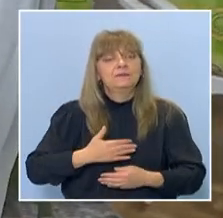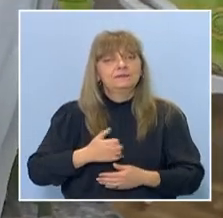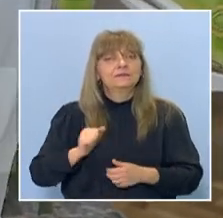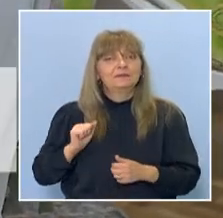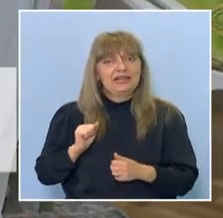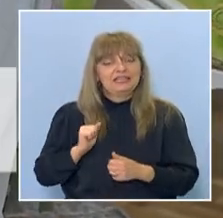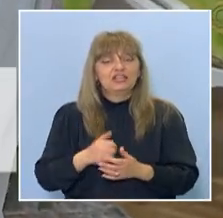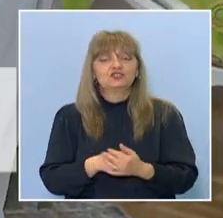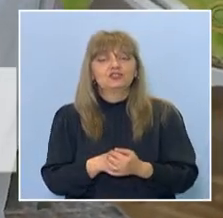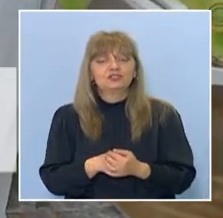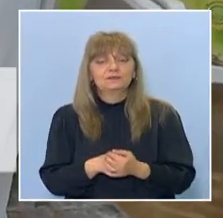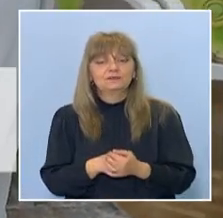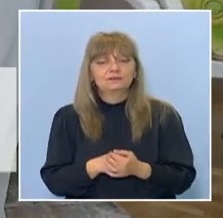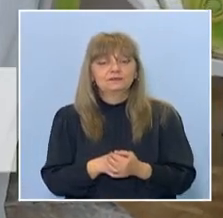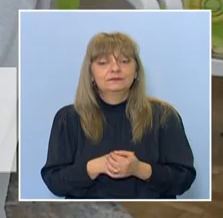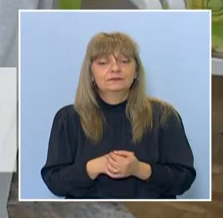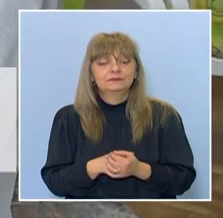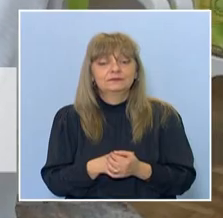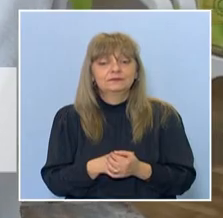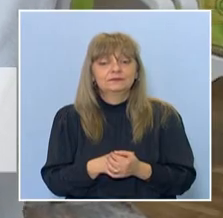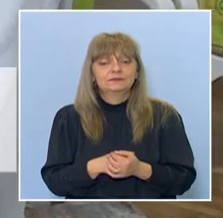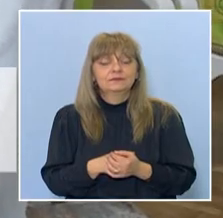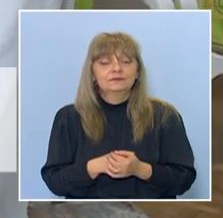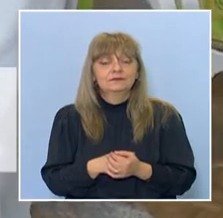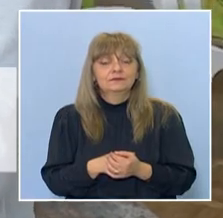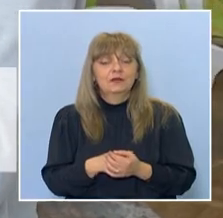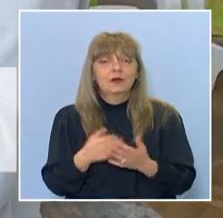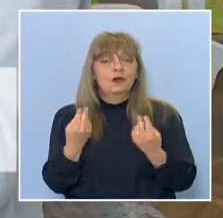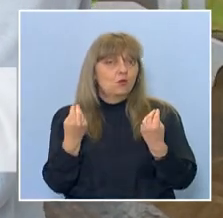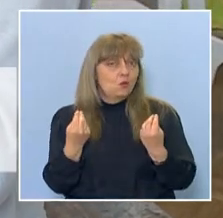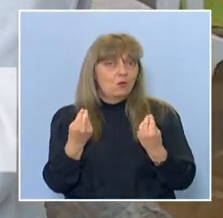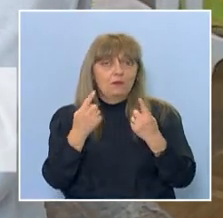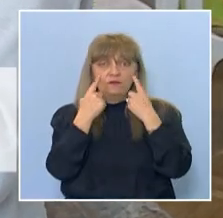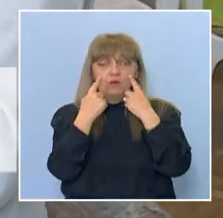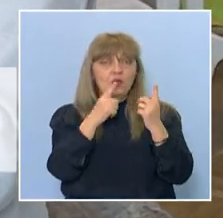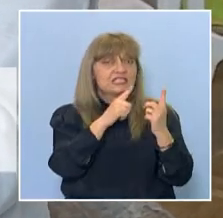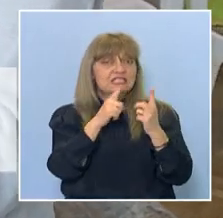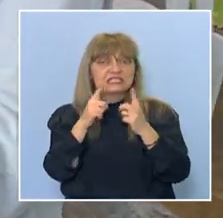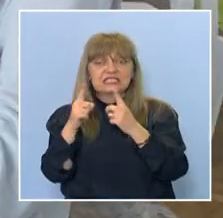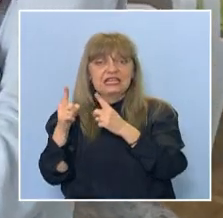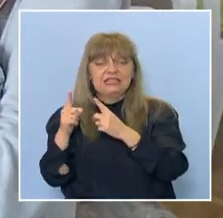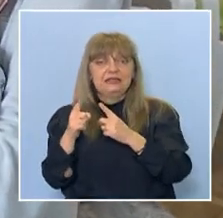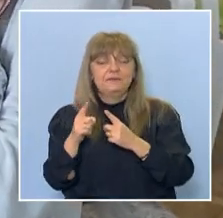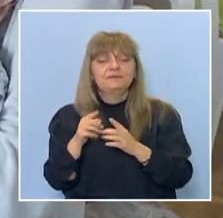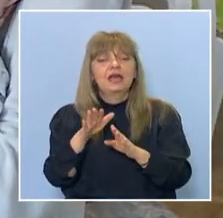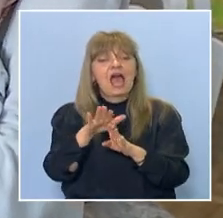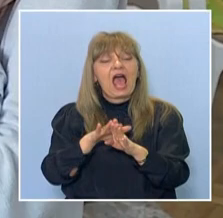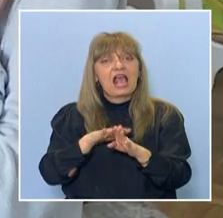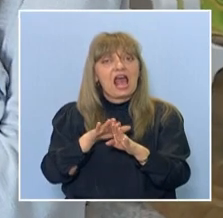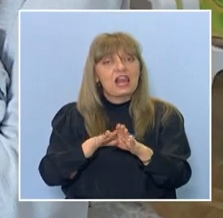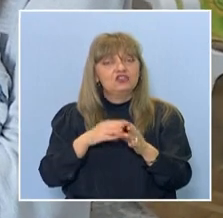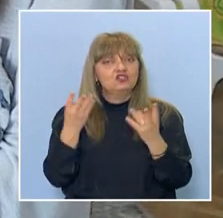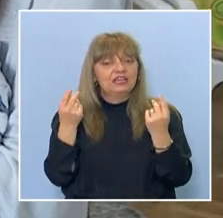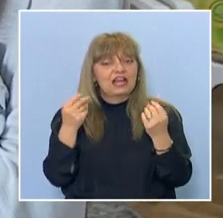той... Ето го, много хубаво следи. Леко погалваш с играчката